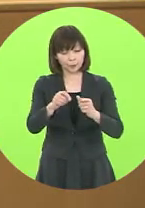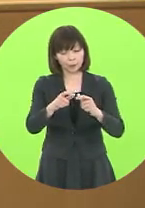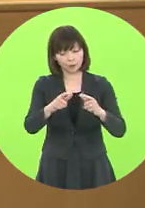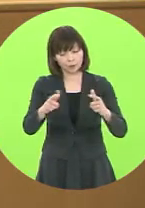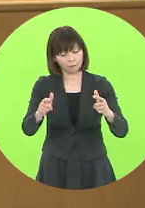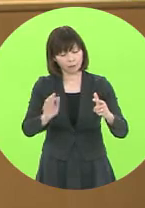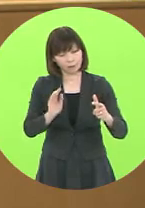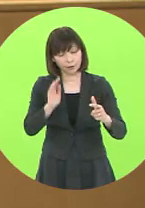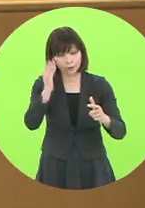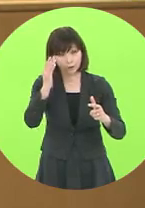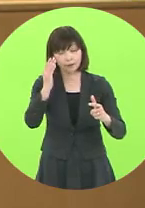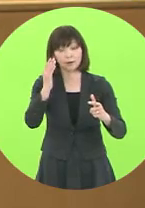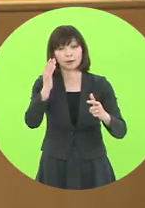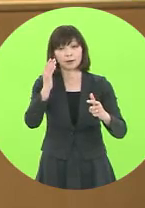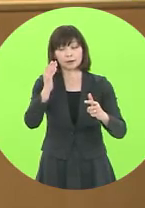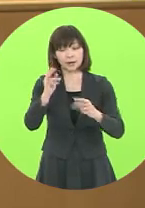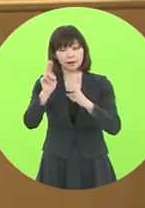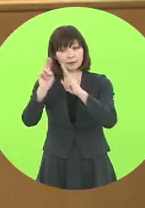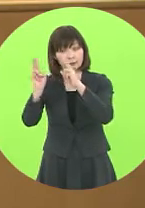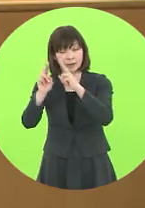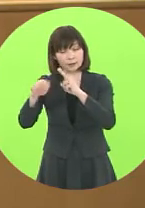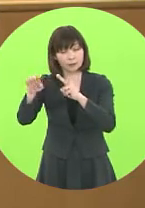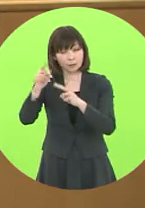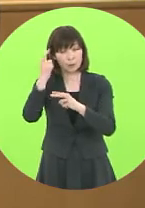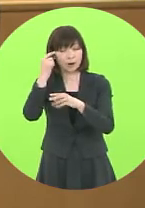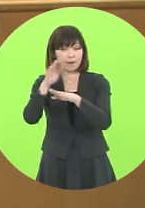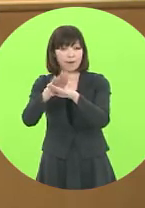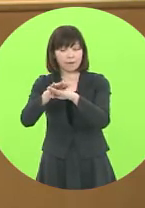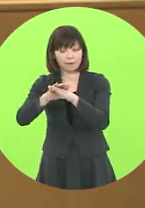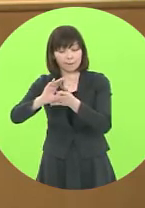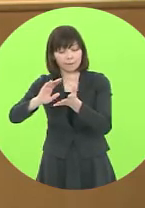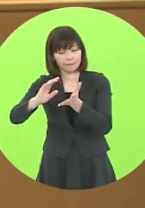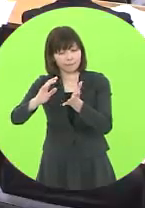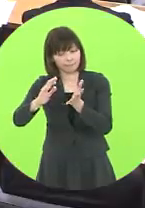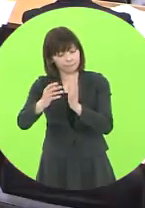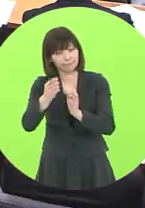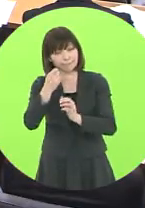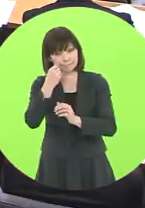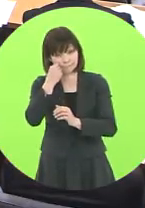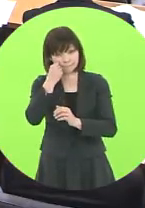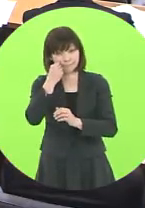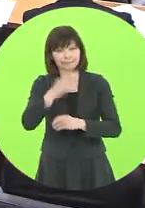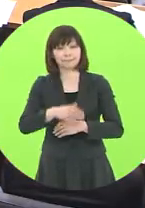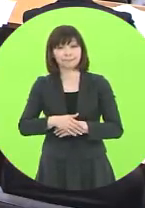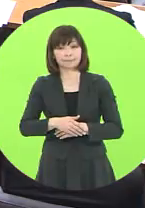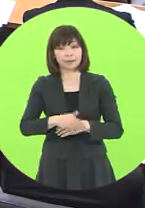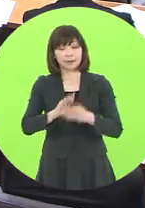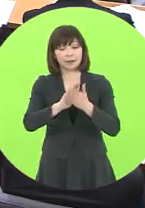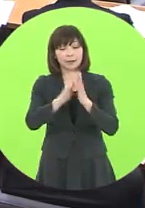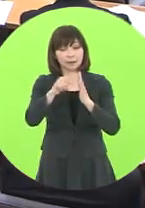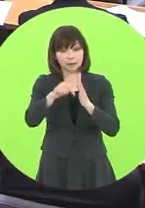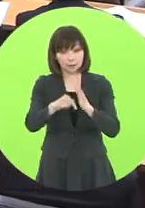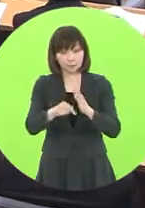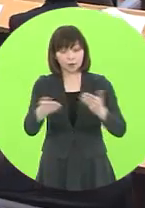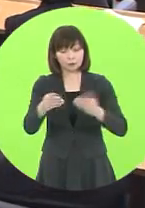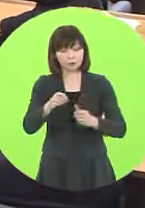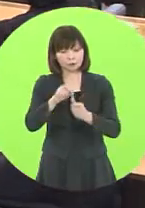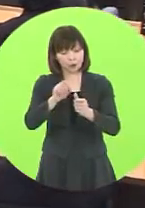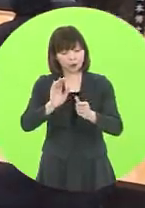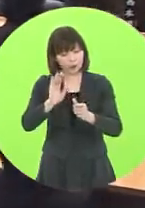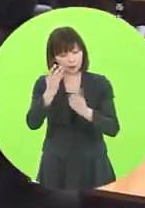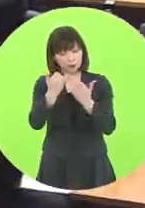し、企業側のインセンティブにつながっていないのではないでしょうか。県では就職氷河期世代をはじめと